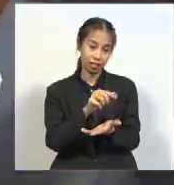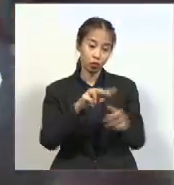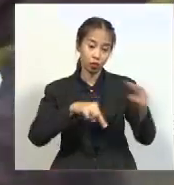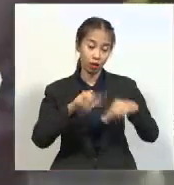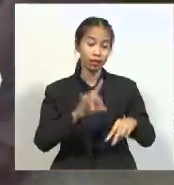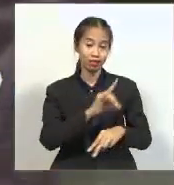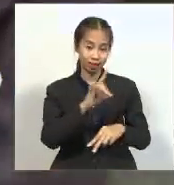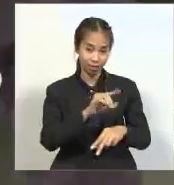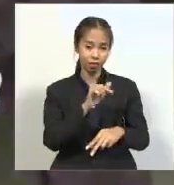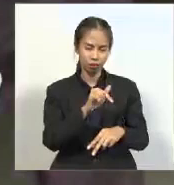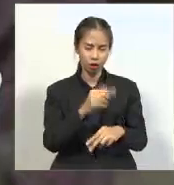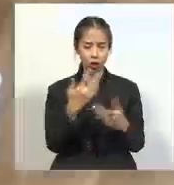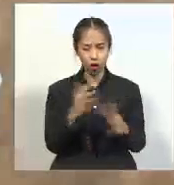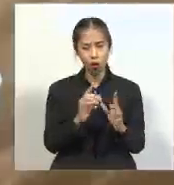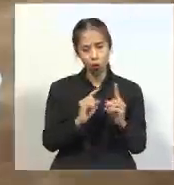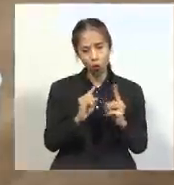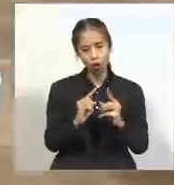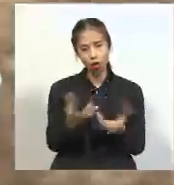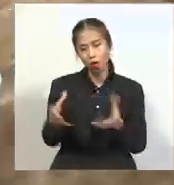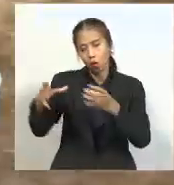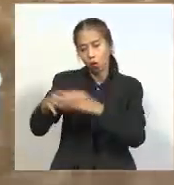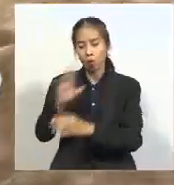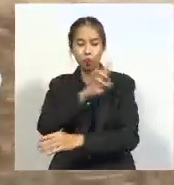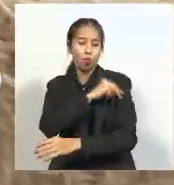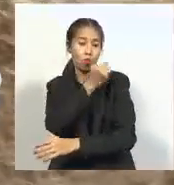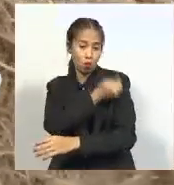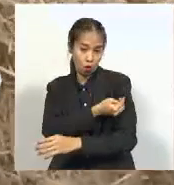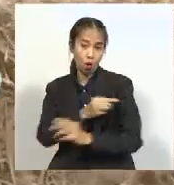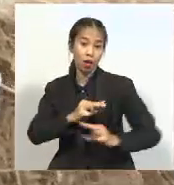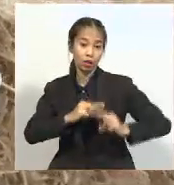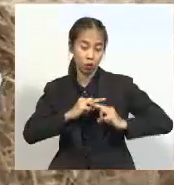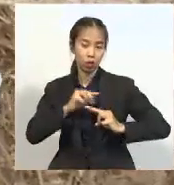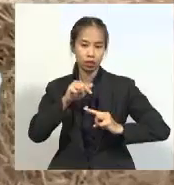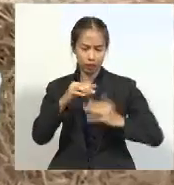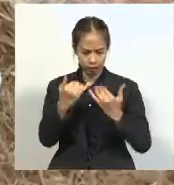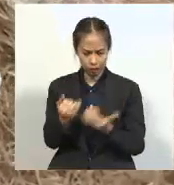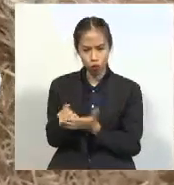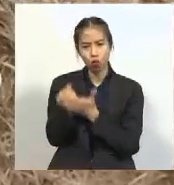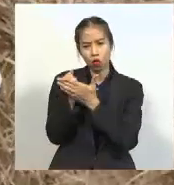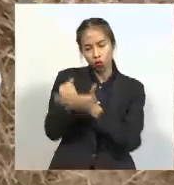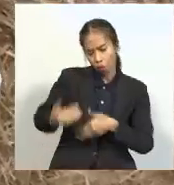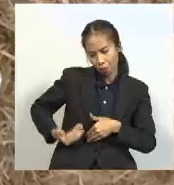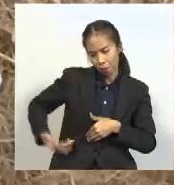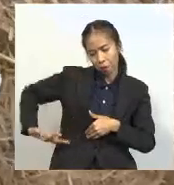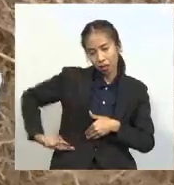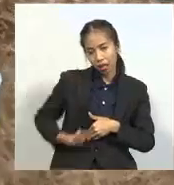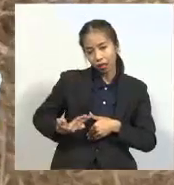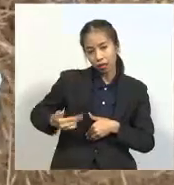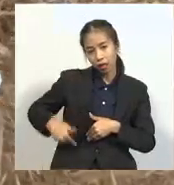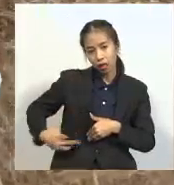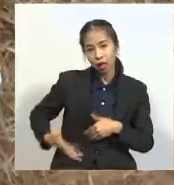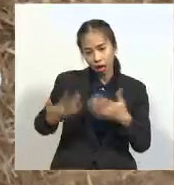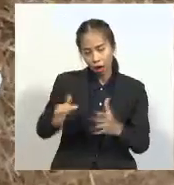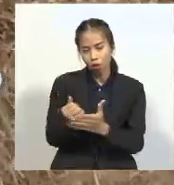ก็ทางของสัตวแพทย์ที่เป็นเอกชนนะครับเราจะดำเนินการผ่าตัดทำหมันเพื่อควบคุมจำนวนประชากรสุนัข